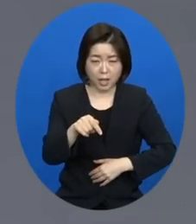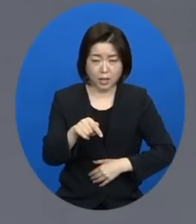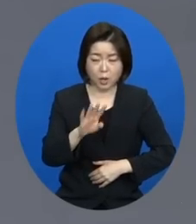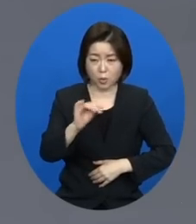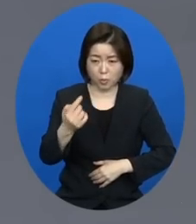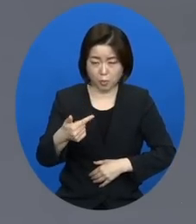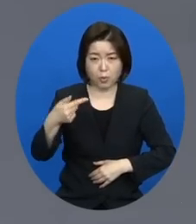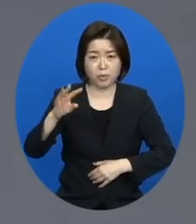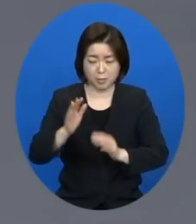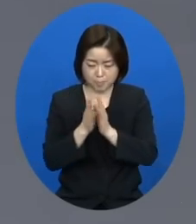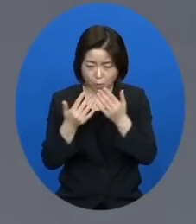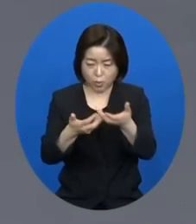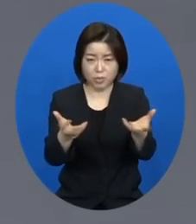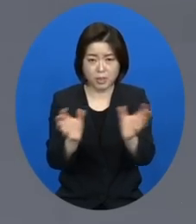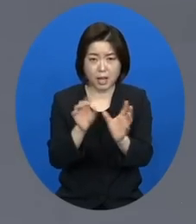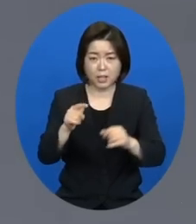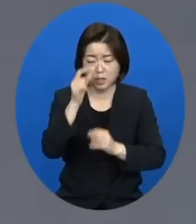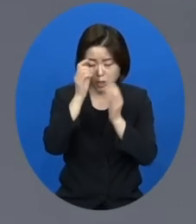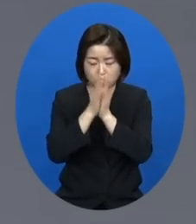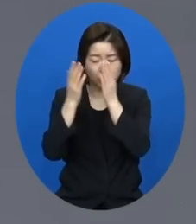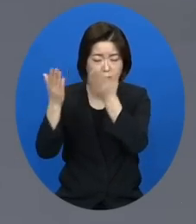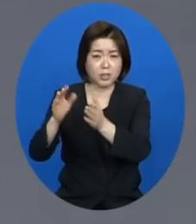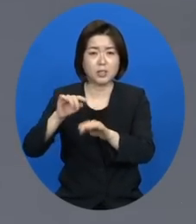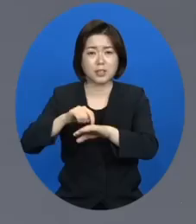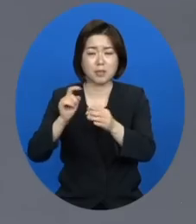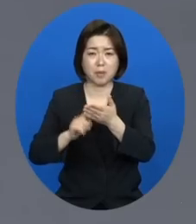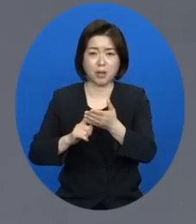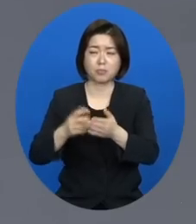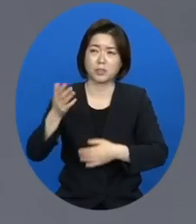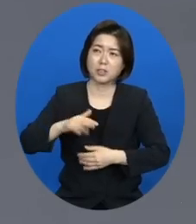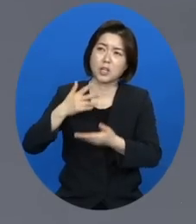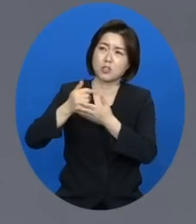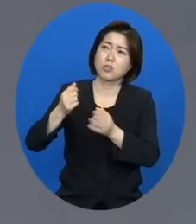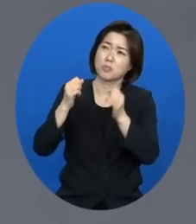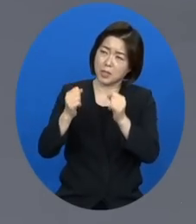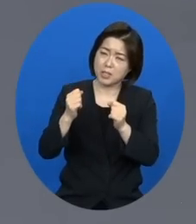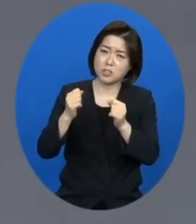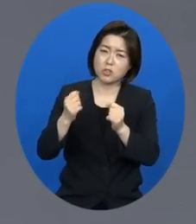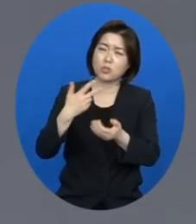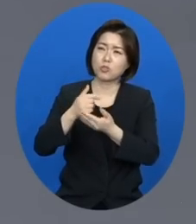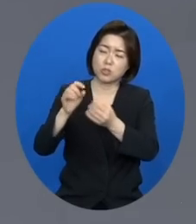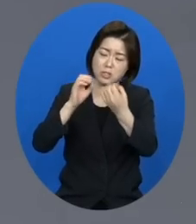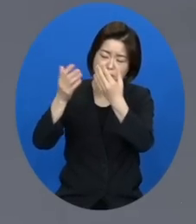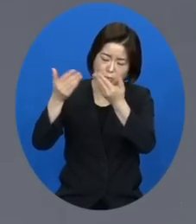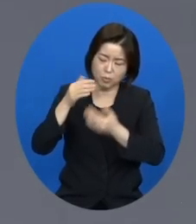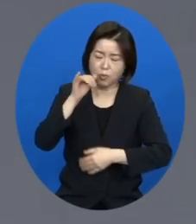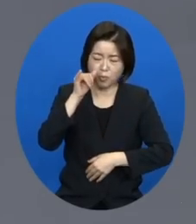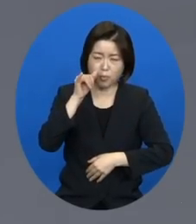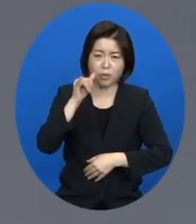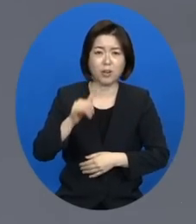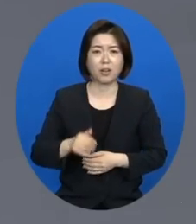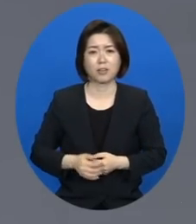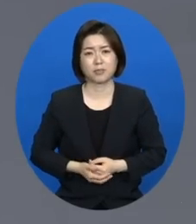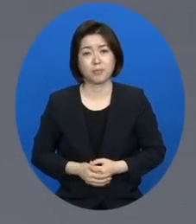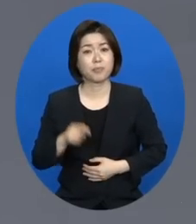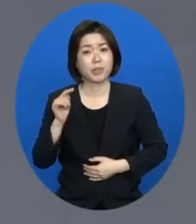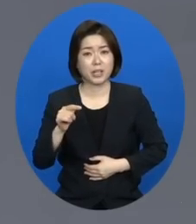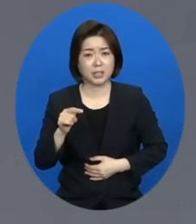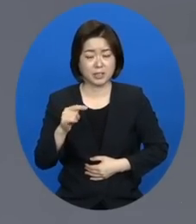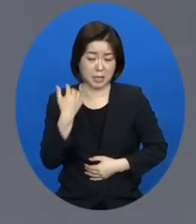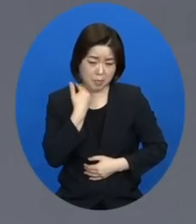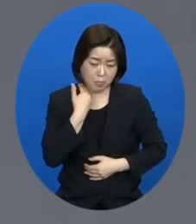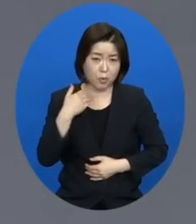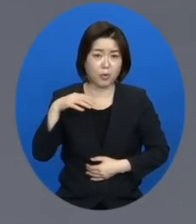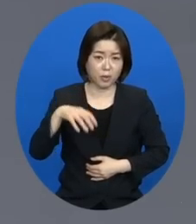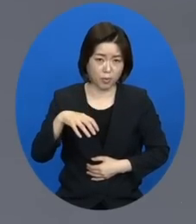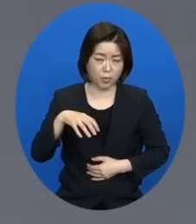그 마음. 그러나 주님 계시죠. 주님이 기도에 응답하고 계시죠. 그 보이지 않는,